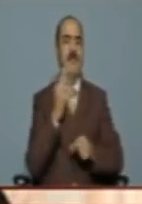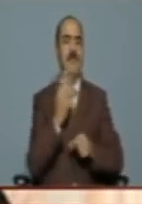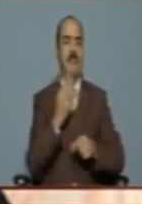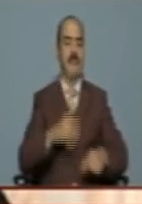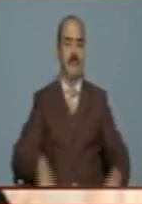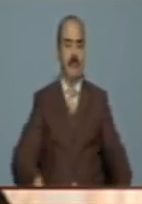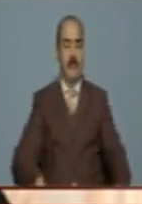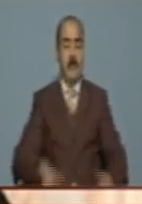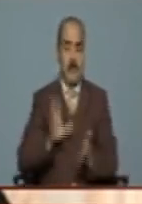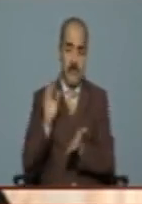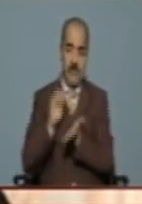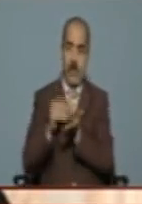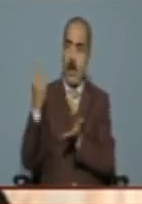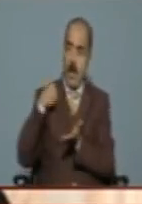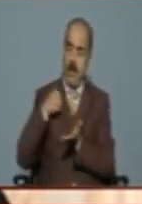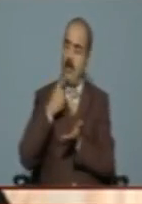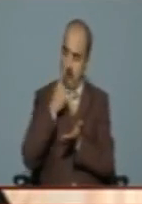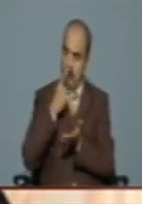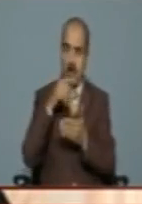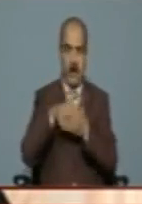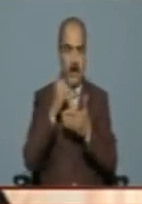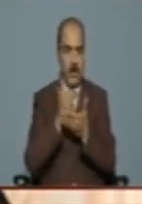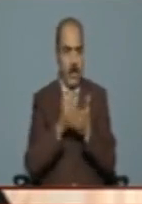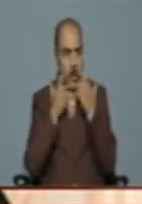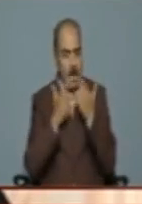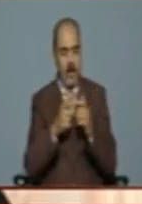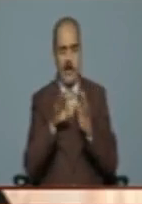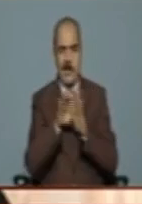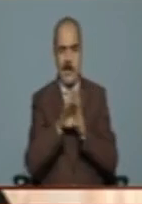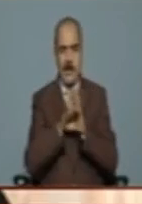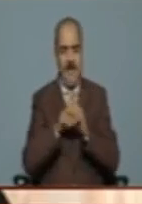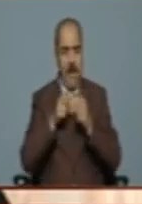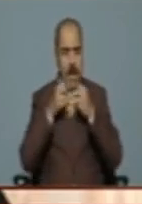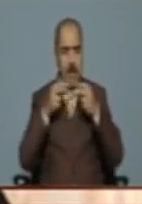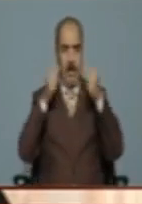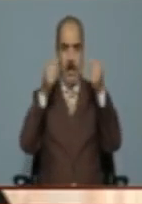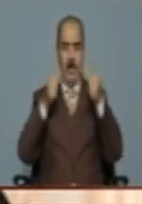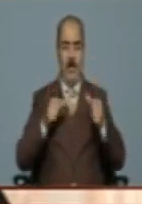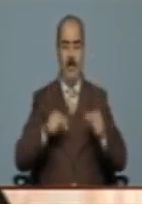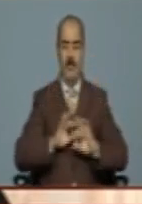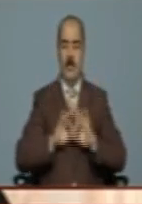منذ بداية العملية الانتخابية وحتى إعلان النتيجة اليوم،